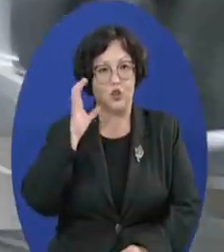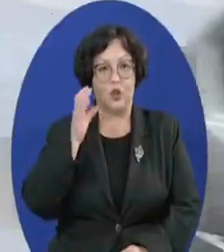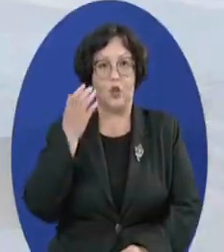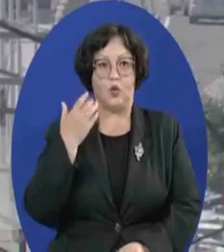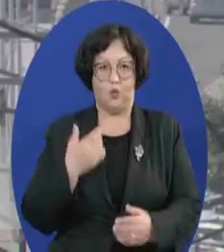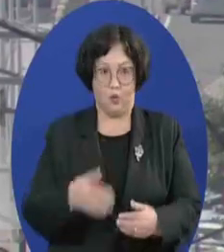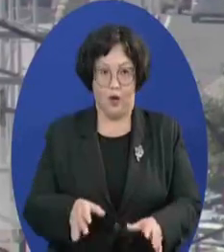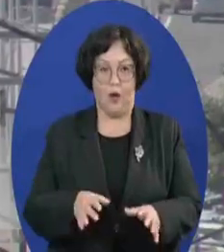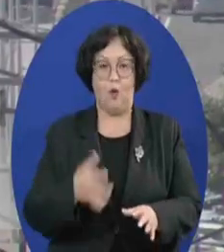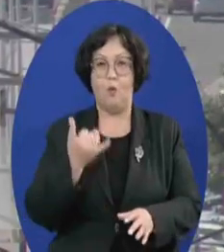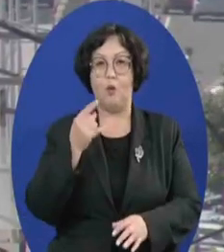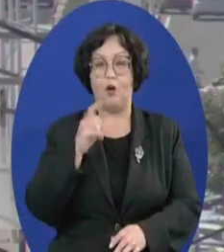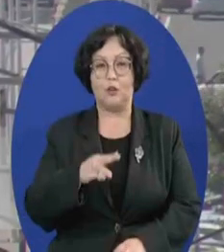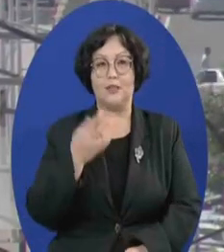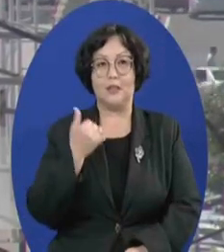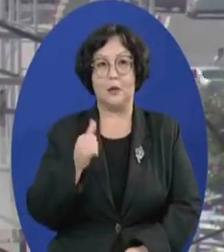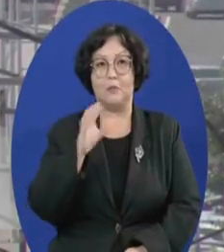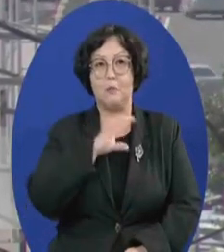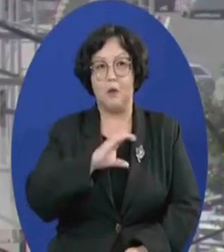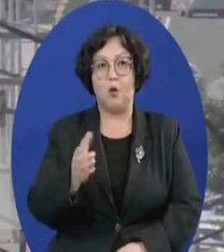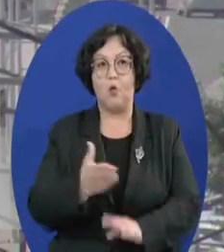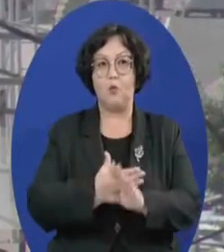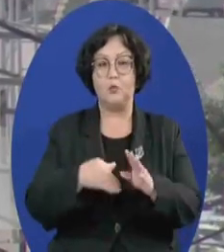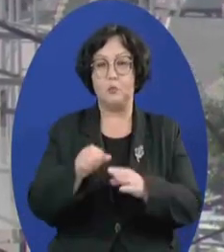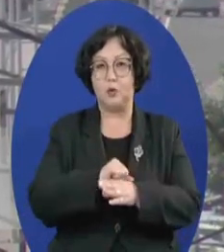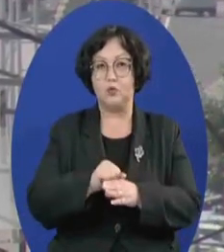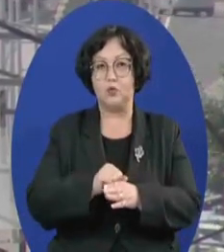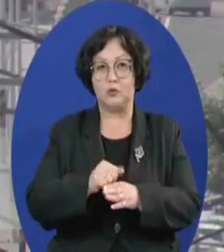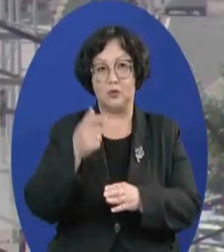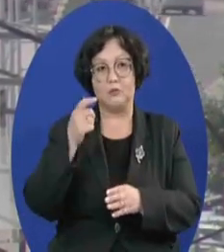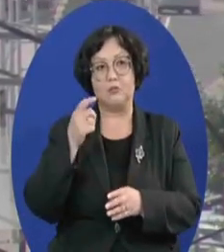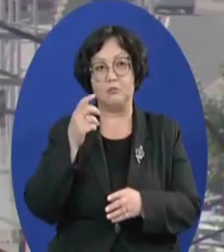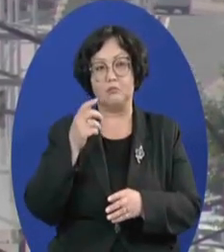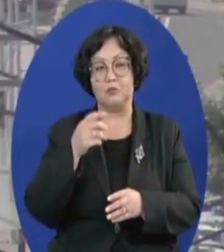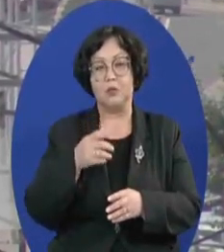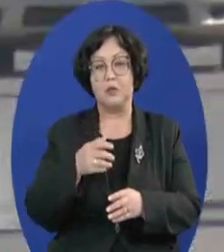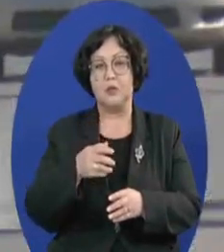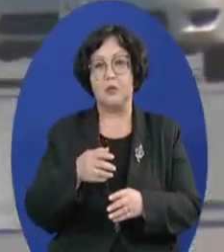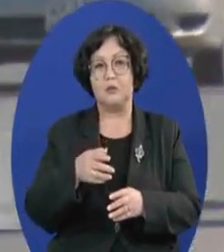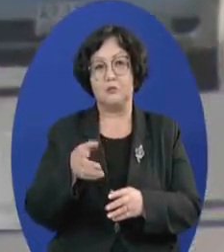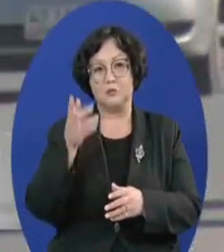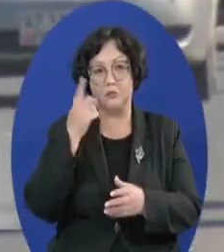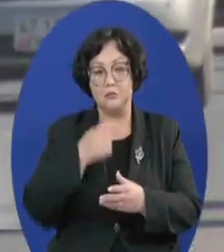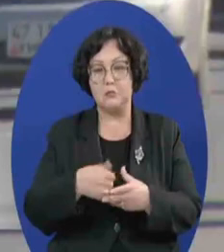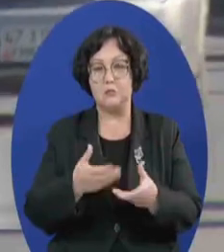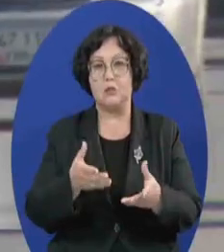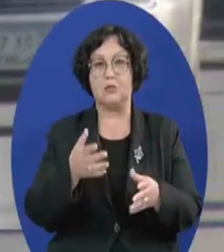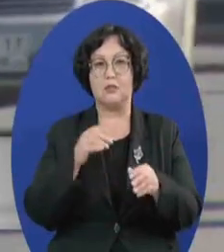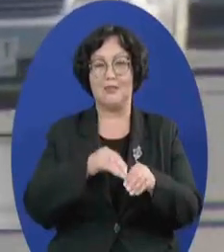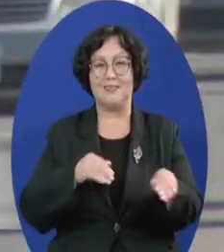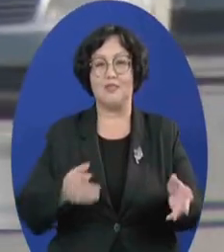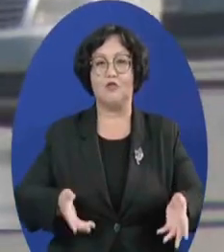байна. Нийслэлийн зарим байгууллагын урьдчилан боловсруулсан хувилбараар бол автоцомын төвчрлийг